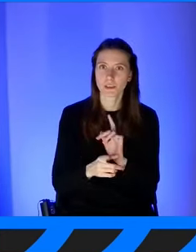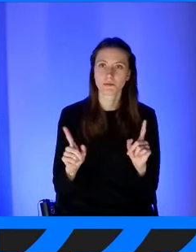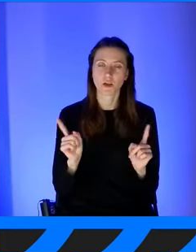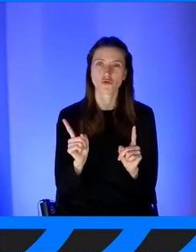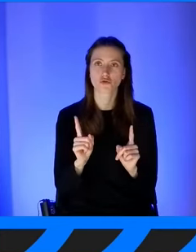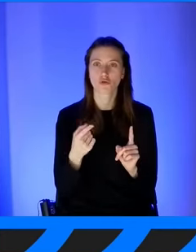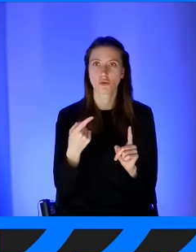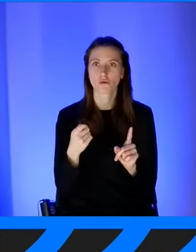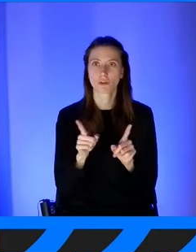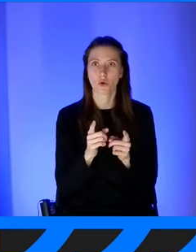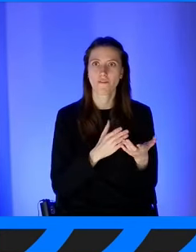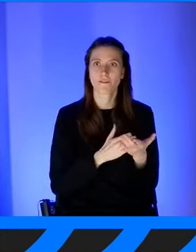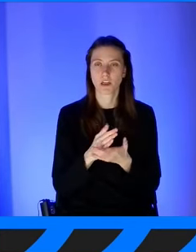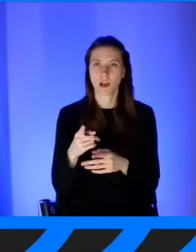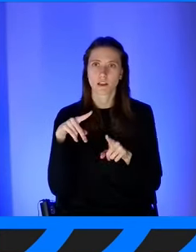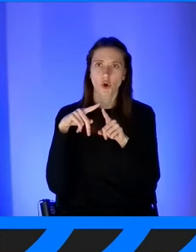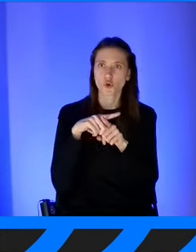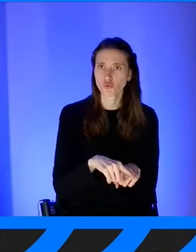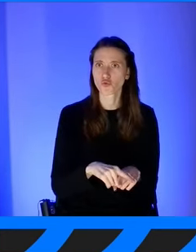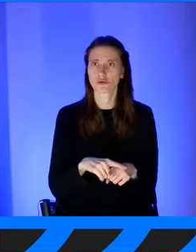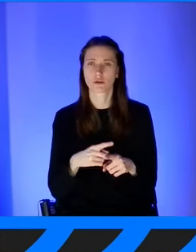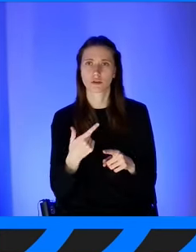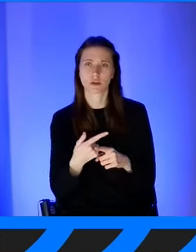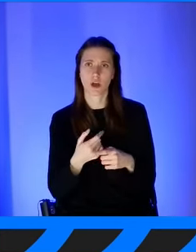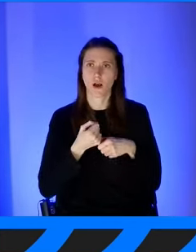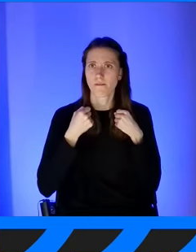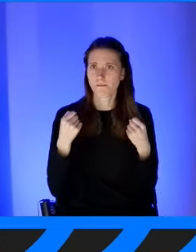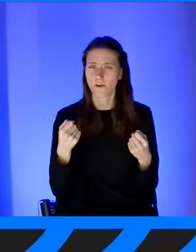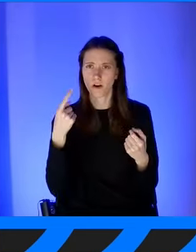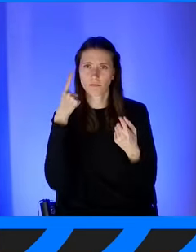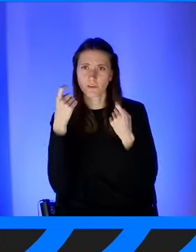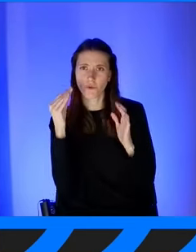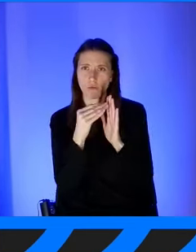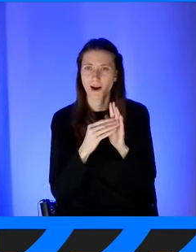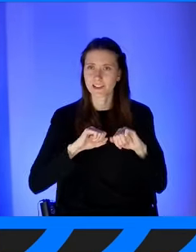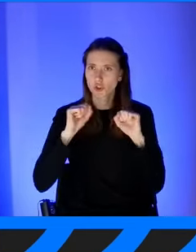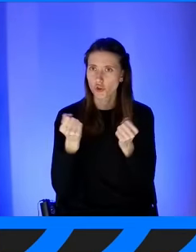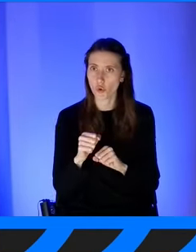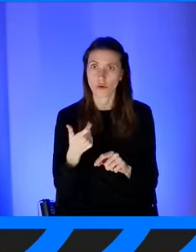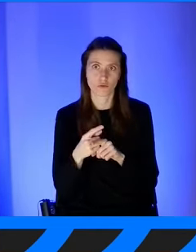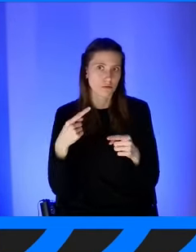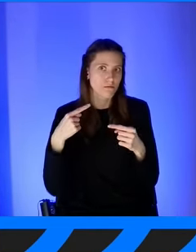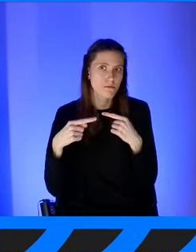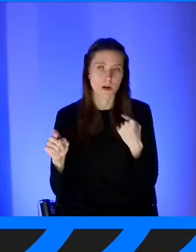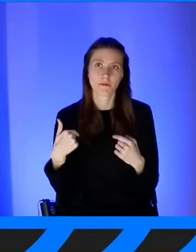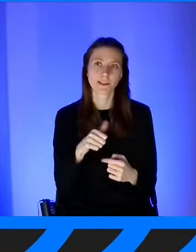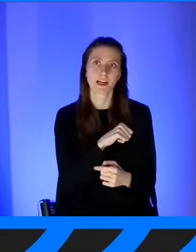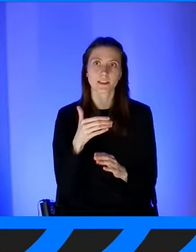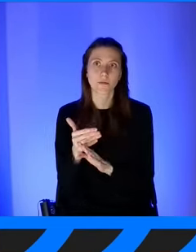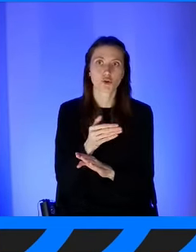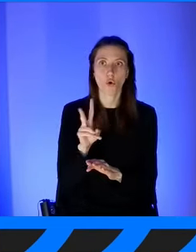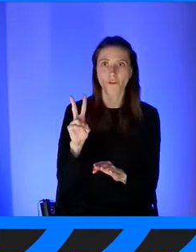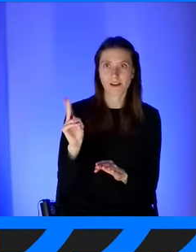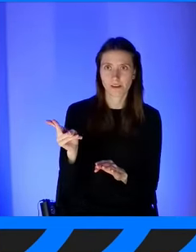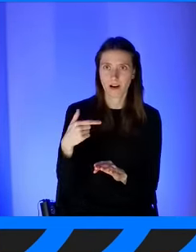нагрузок там объёма данных скорость которая должна отвечать оно очень сильно отличается я сам там до прихода ВК не верил